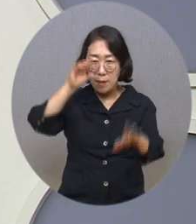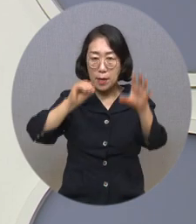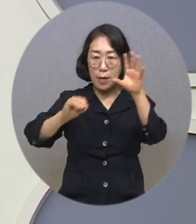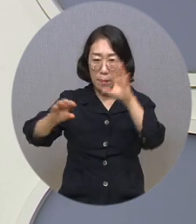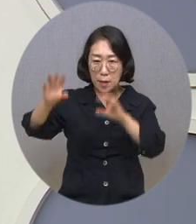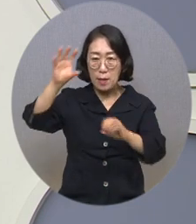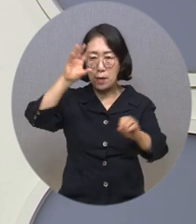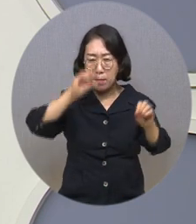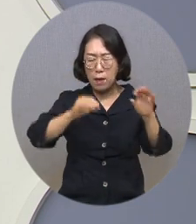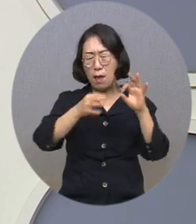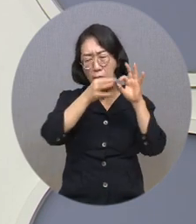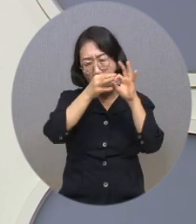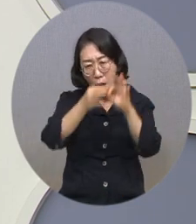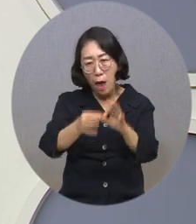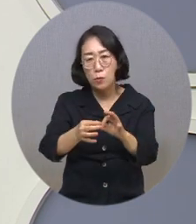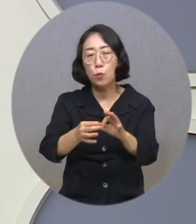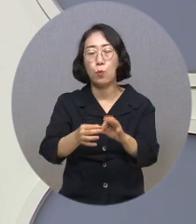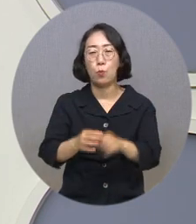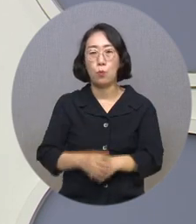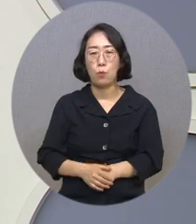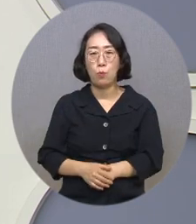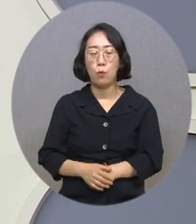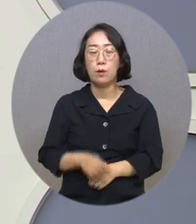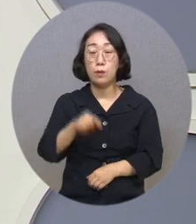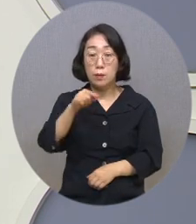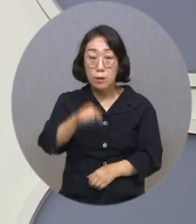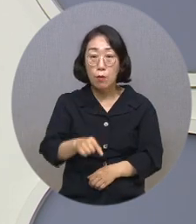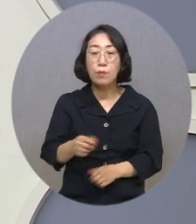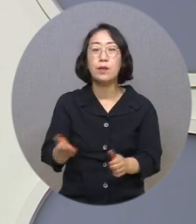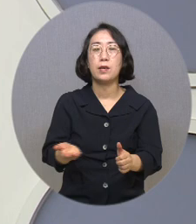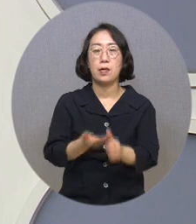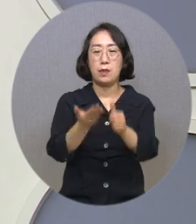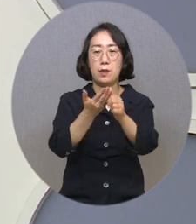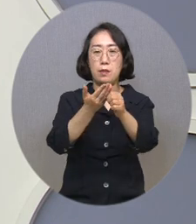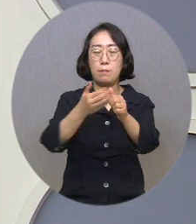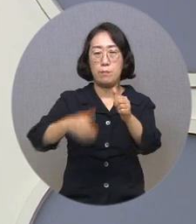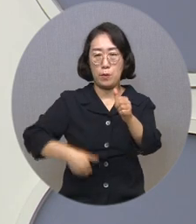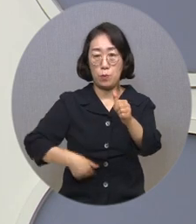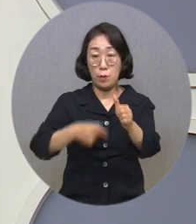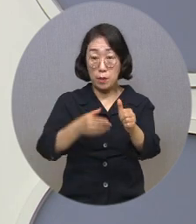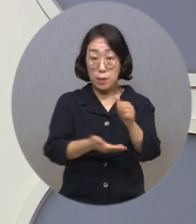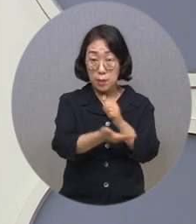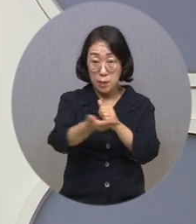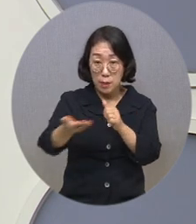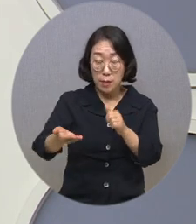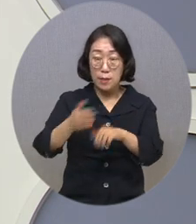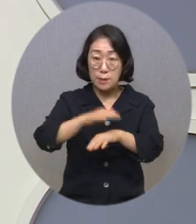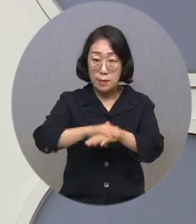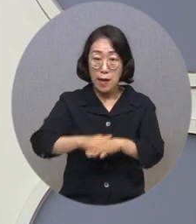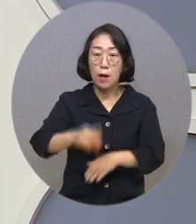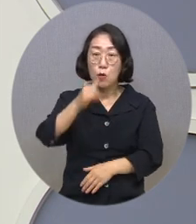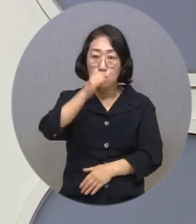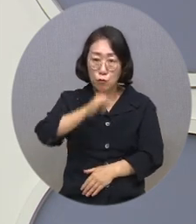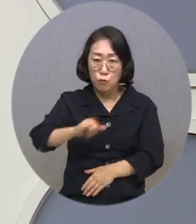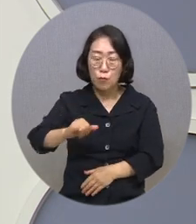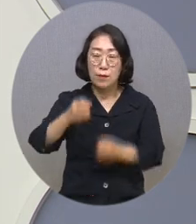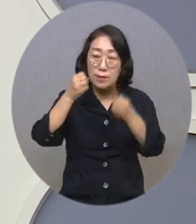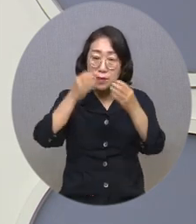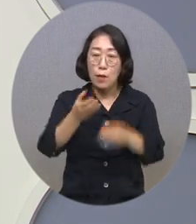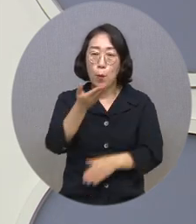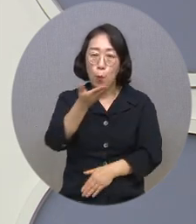아니라 배울 사람을 우리는 길러내야 됩니다. 그래서 그분들이 훌륭한 사람입니다. 매일매일 업그레이드가